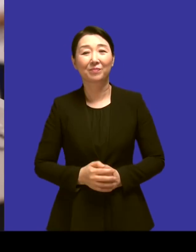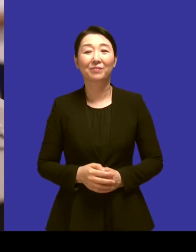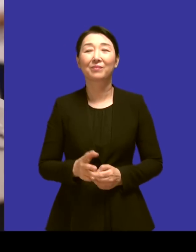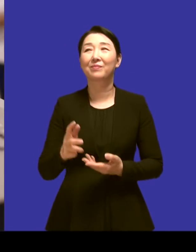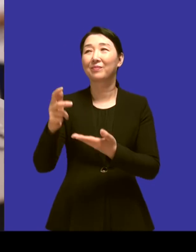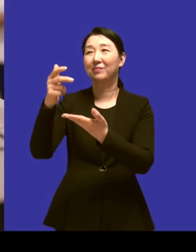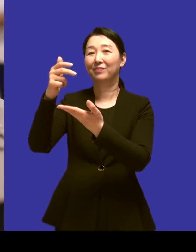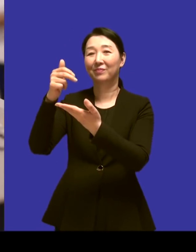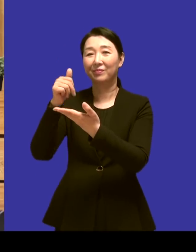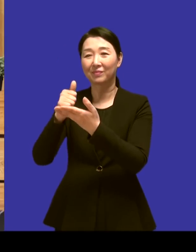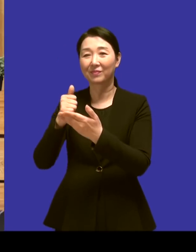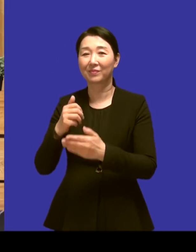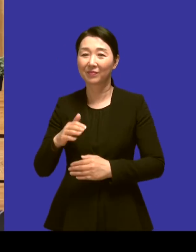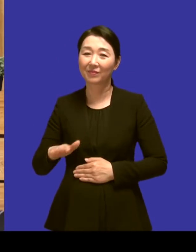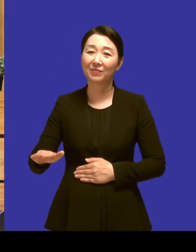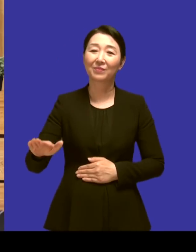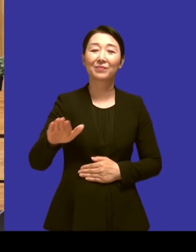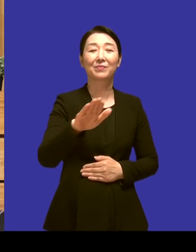주가